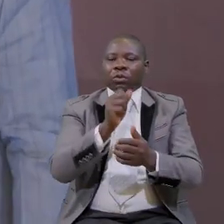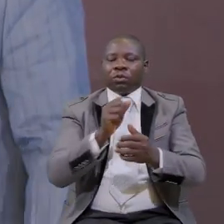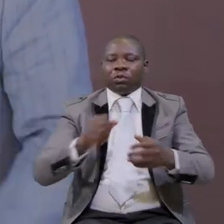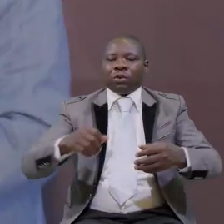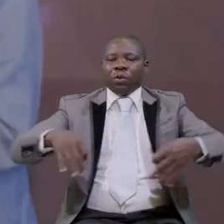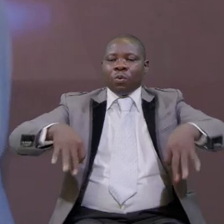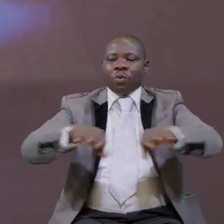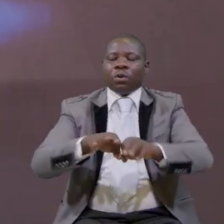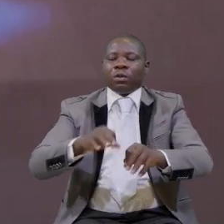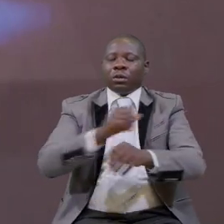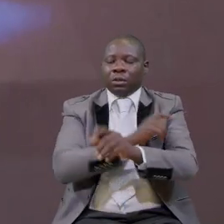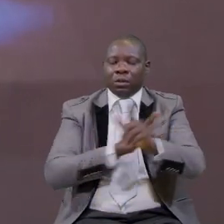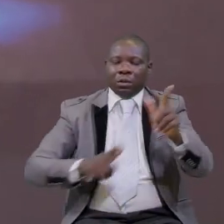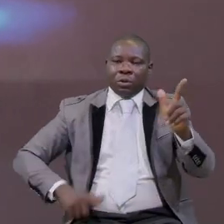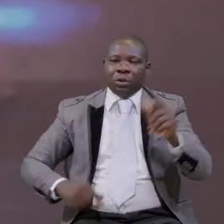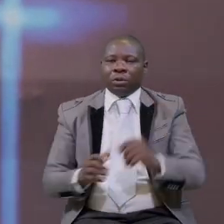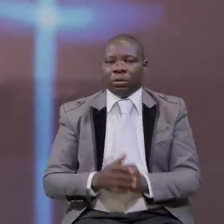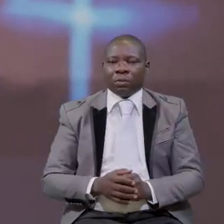confiance.